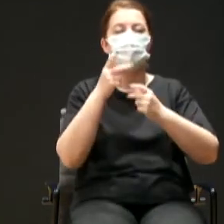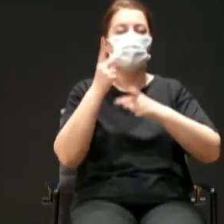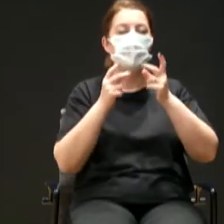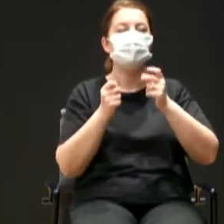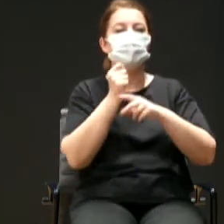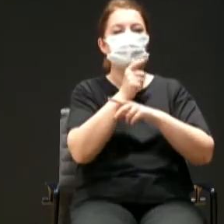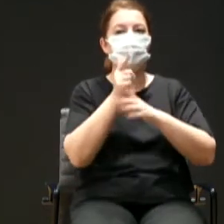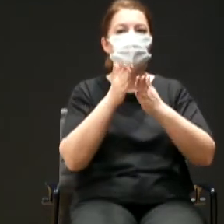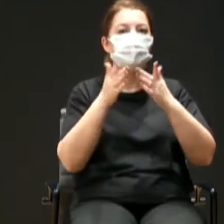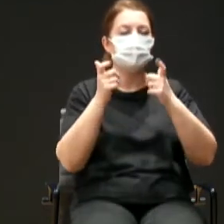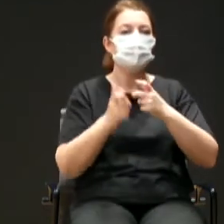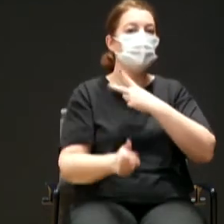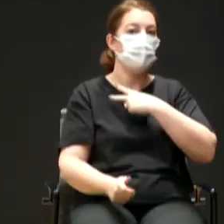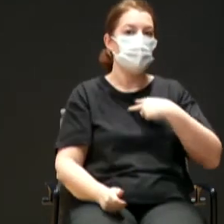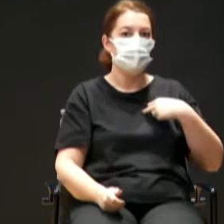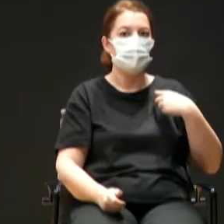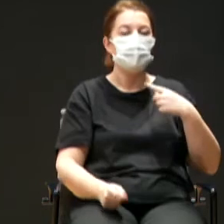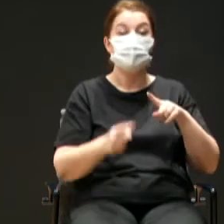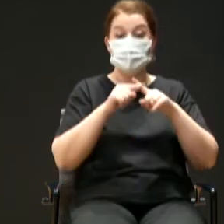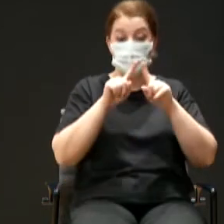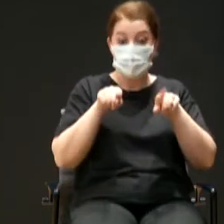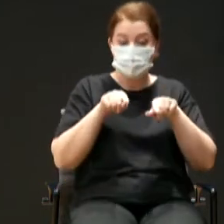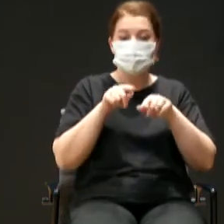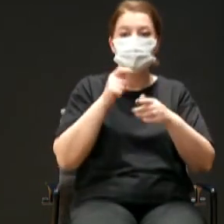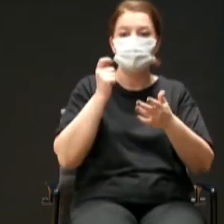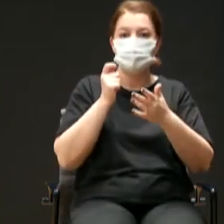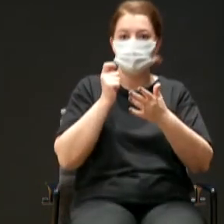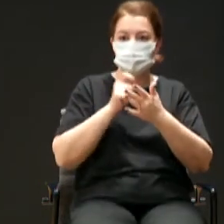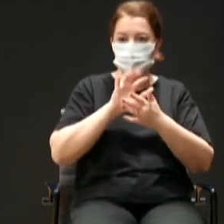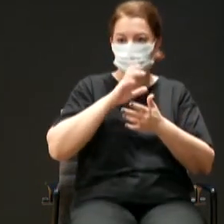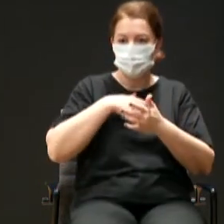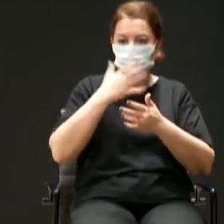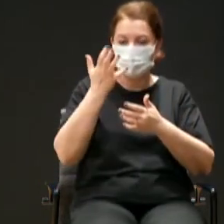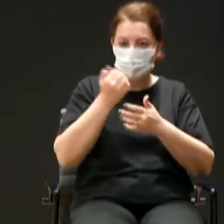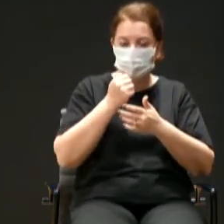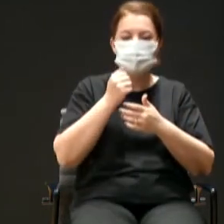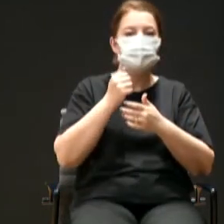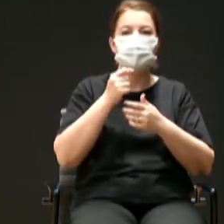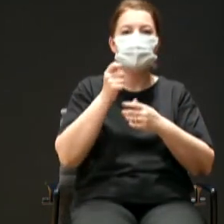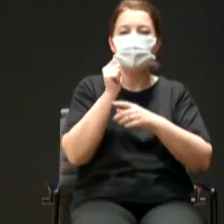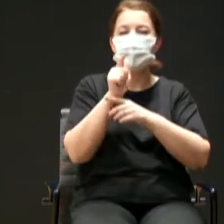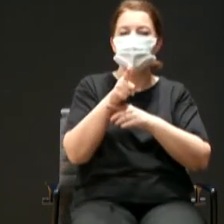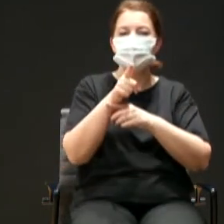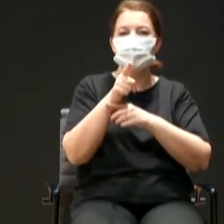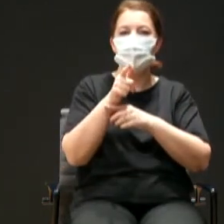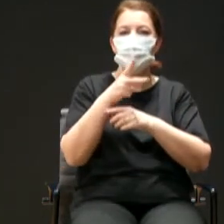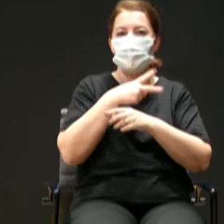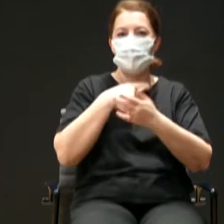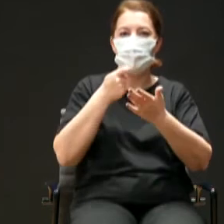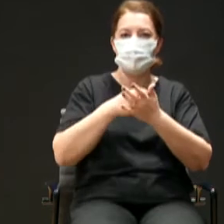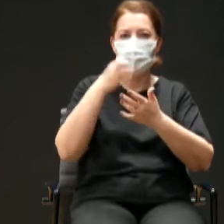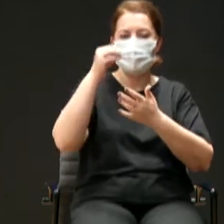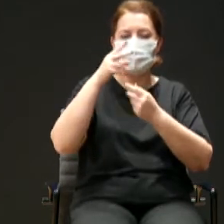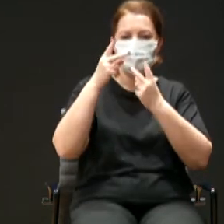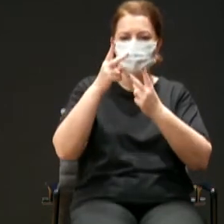Bazı ilçelerde Büyükşehir Belediyesi arsayı satın aldı. Parasını o ilçe belediyeye ödedi. AK Partililerde tabii. Ondan sonra